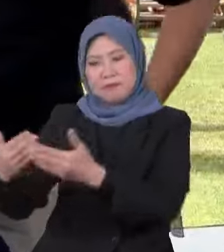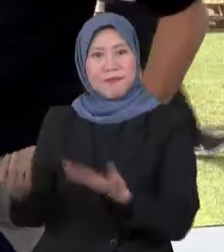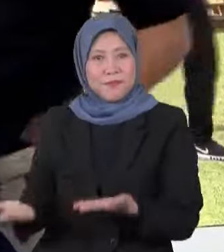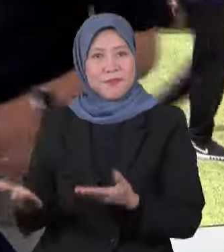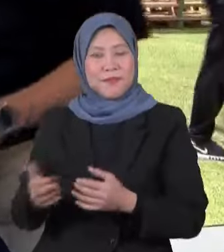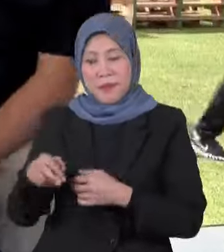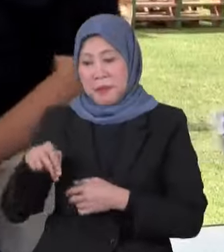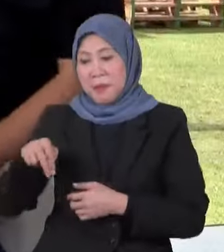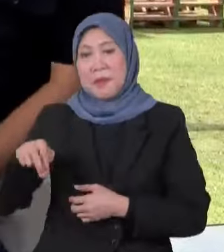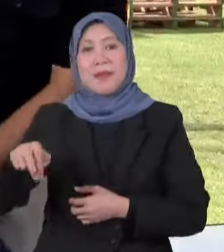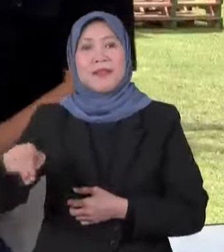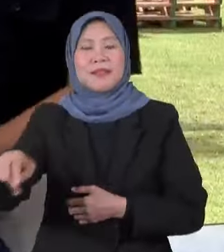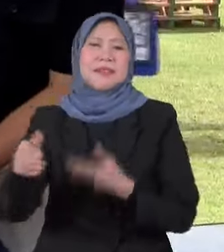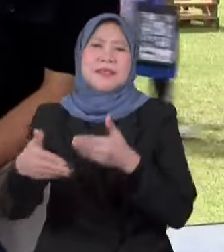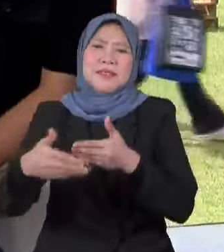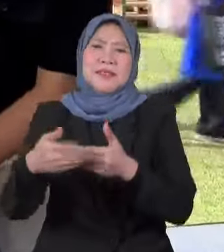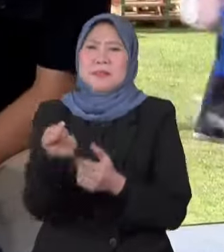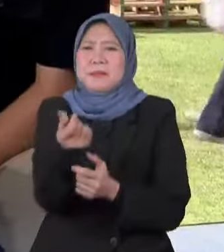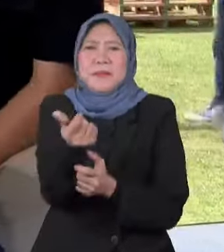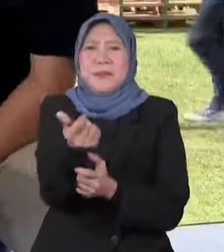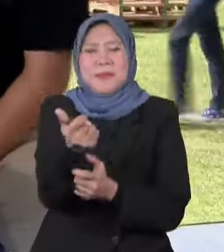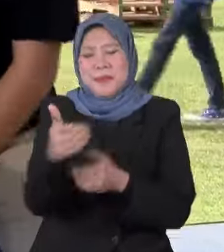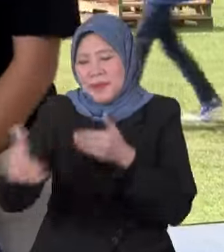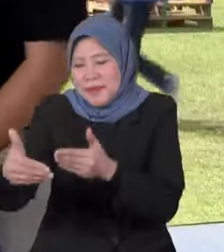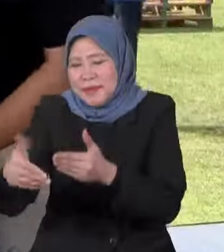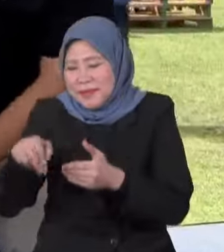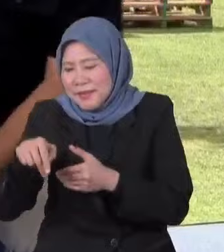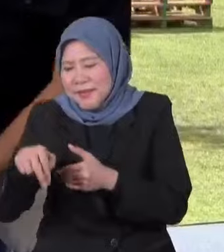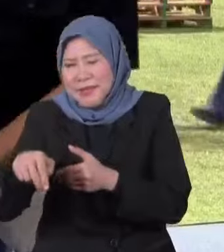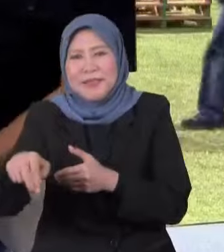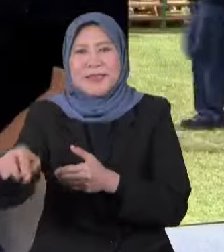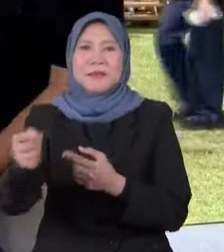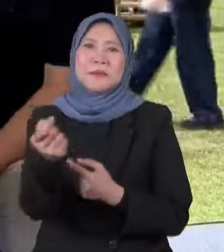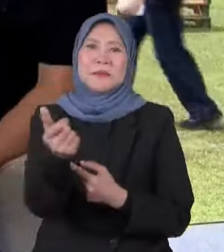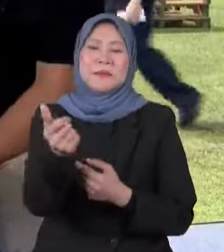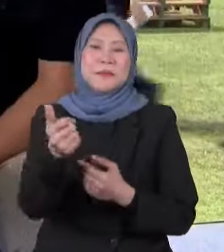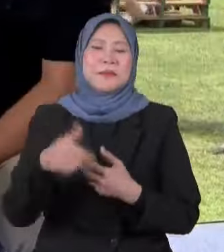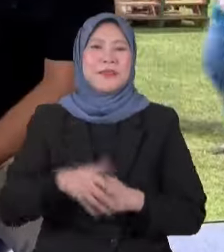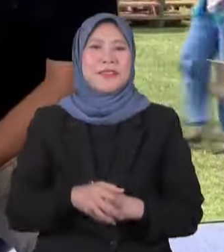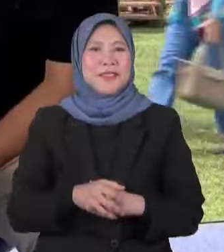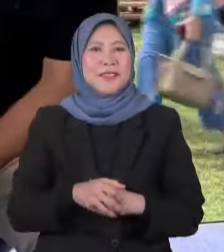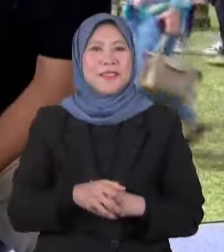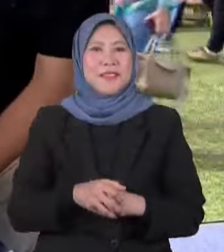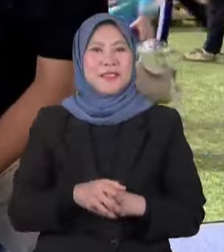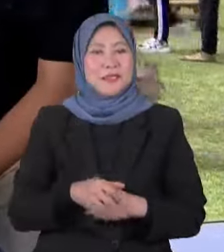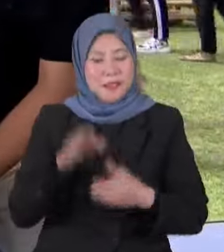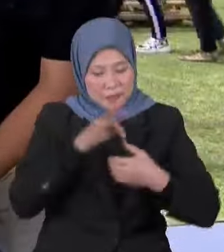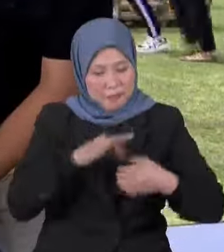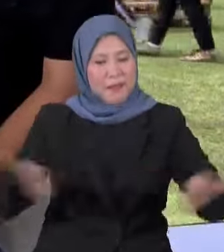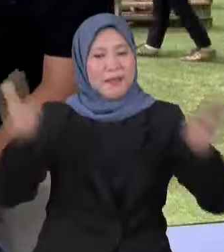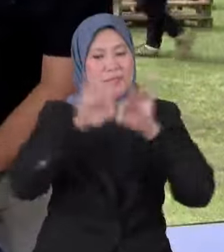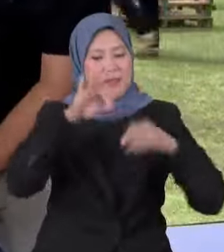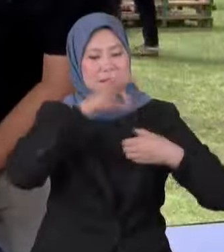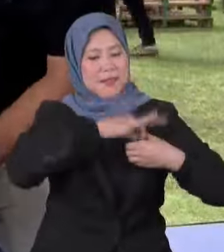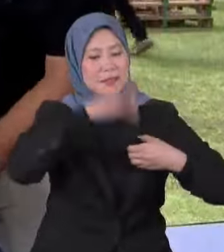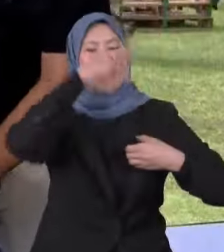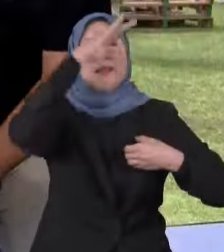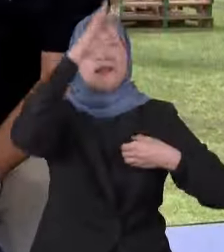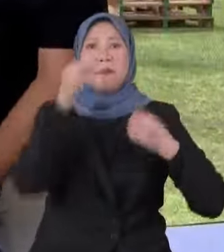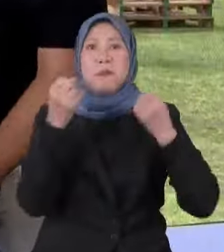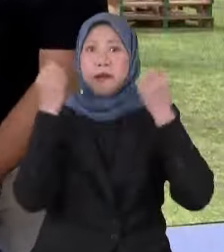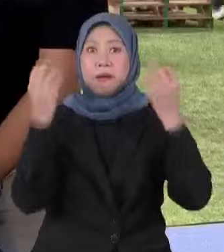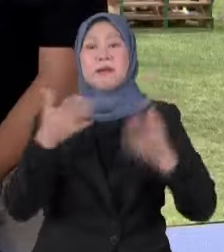Tak jauh. Satu KM saja tengok. YB kau ni suka terlibu betul. Tapi itulah yang kita nak, semangat. Belia ramai yang sertai tadi,